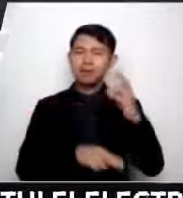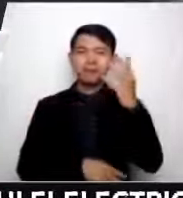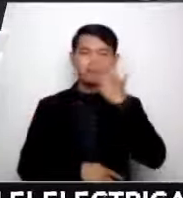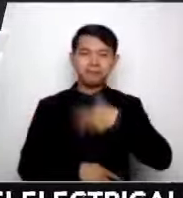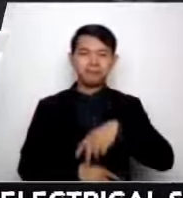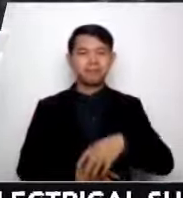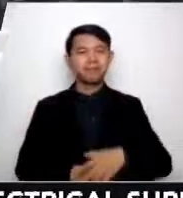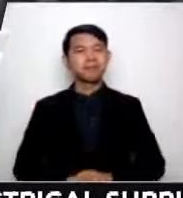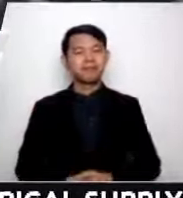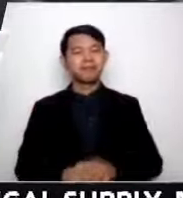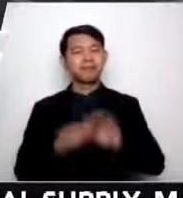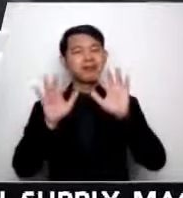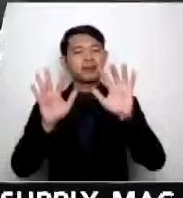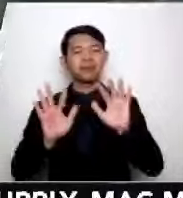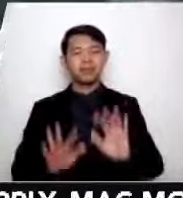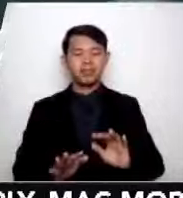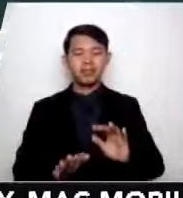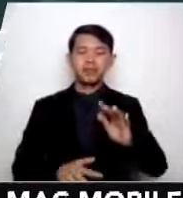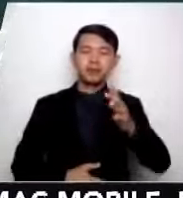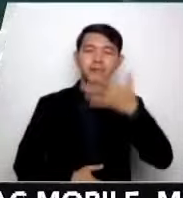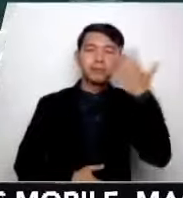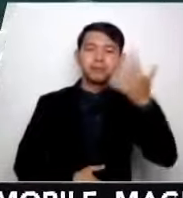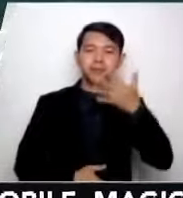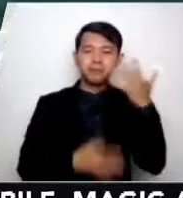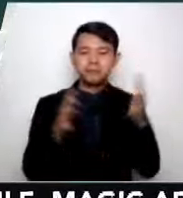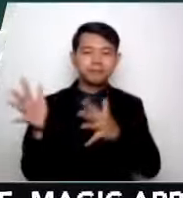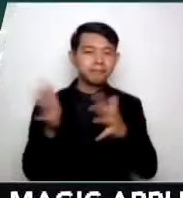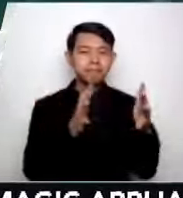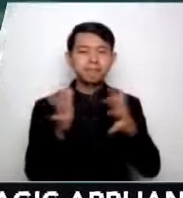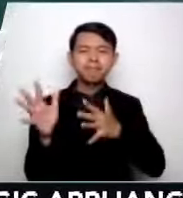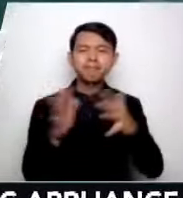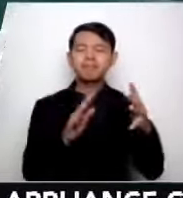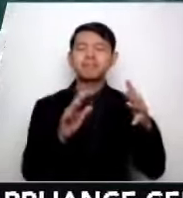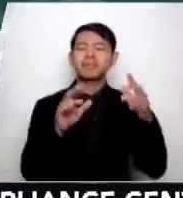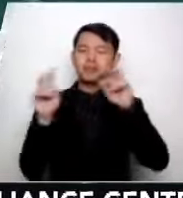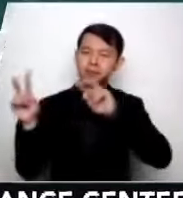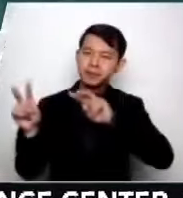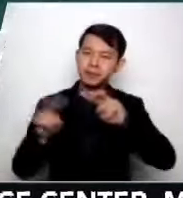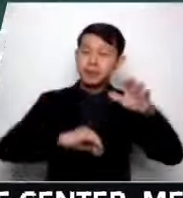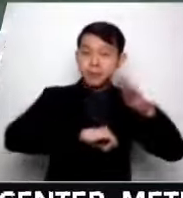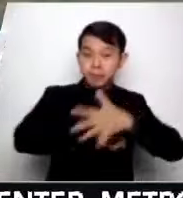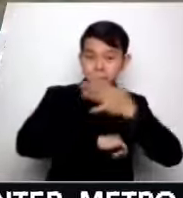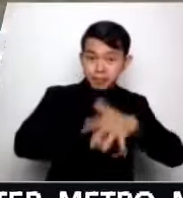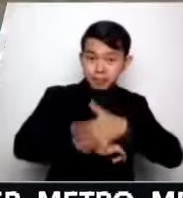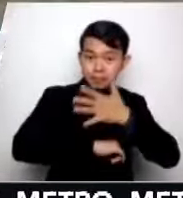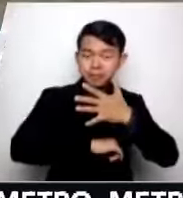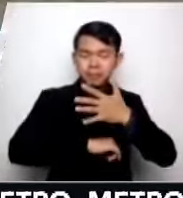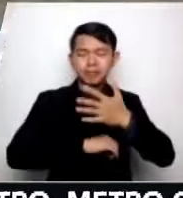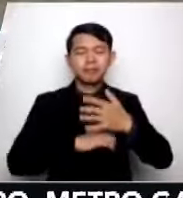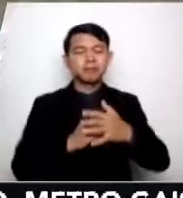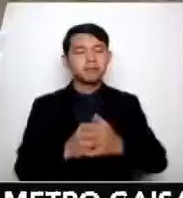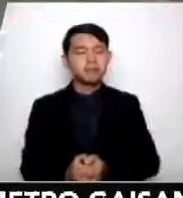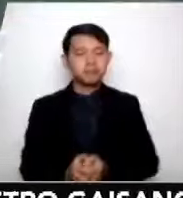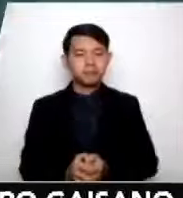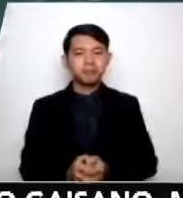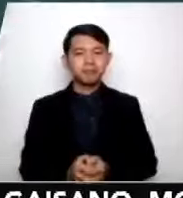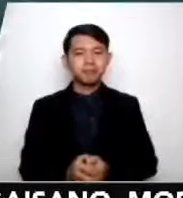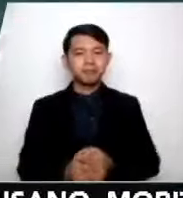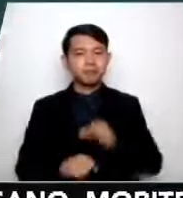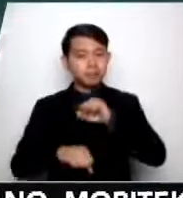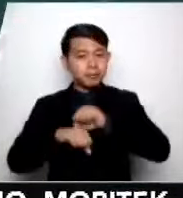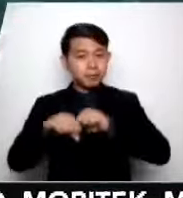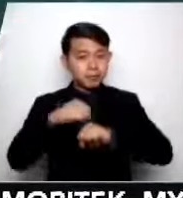Damahin ang sariwang hangin habang pinapanood ang hampas ng alon sa naglalakihang rock formations.